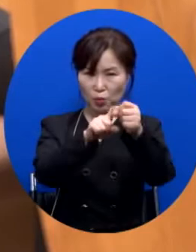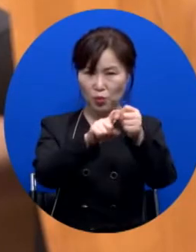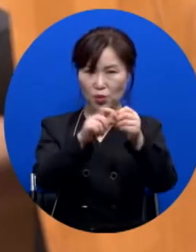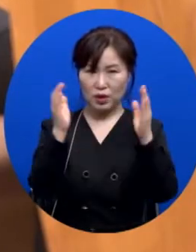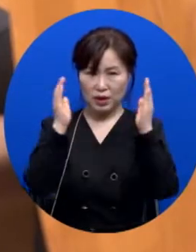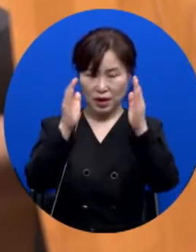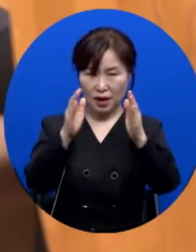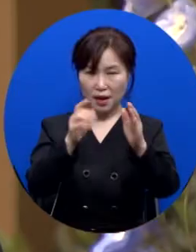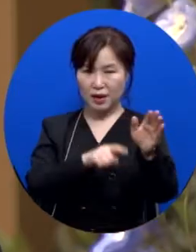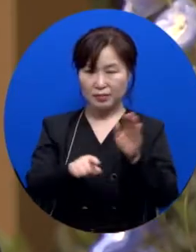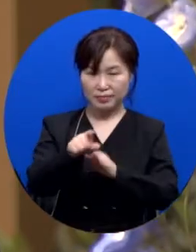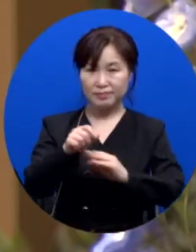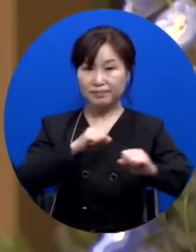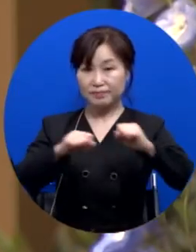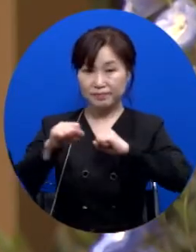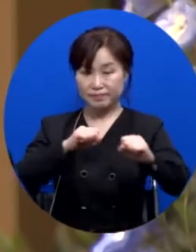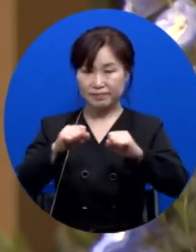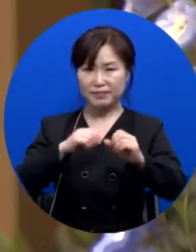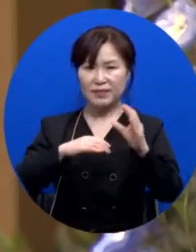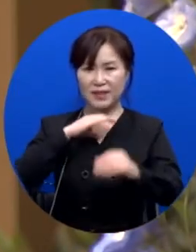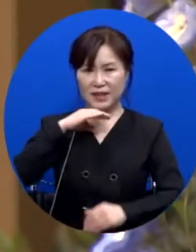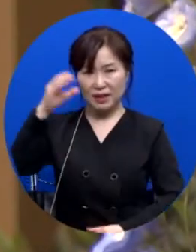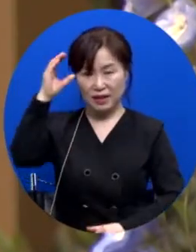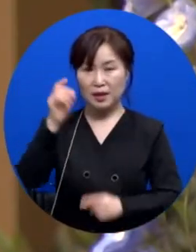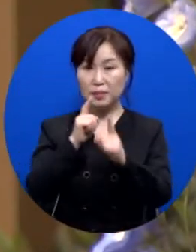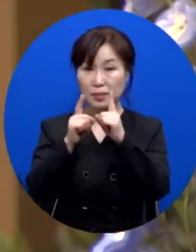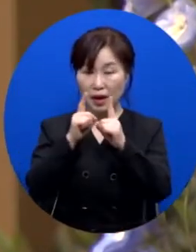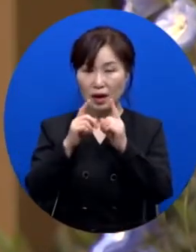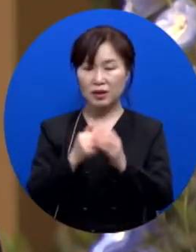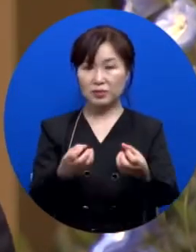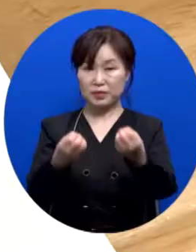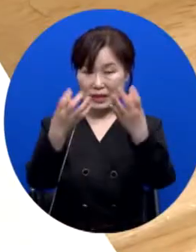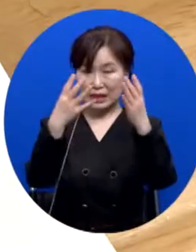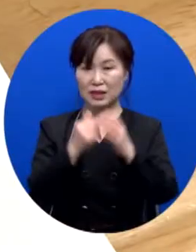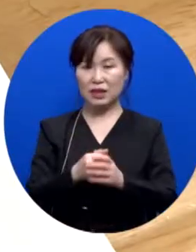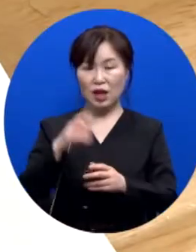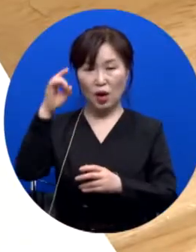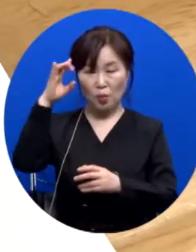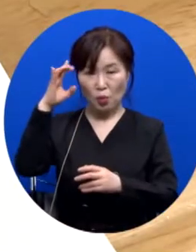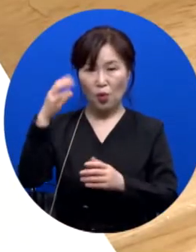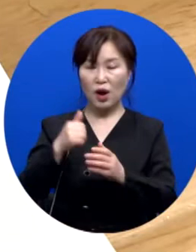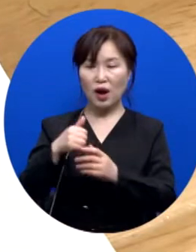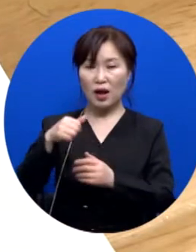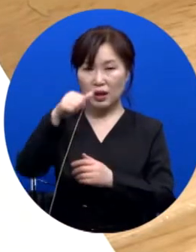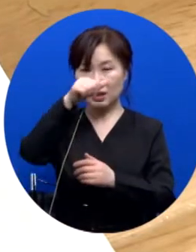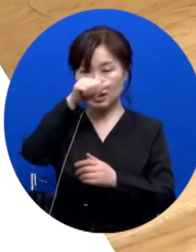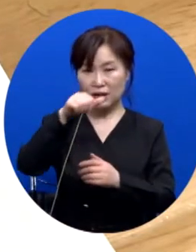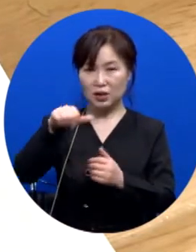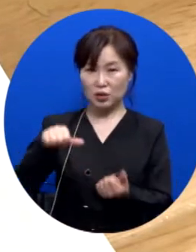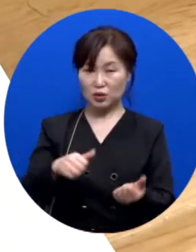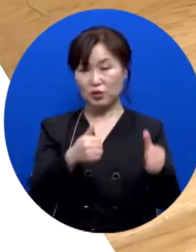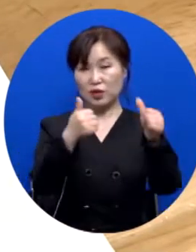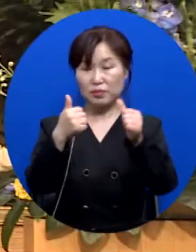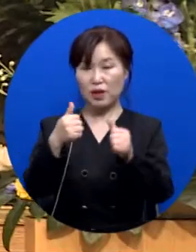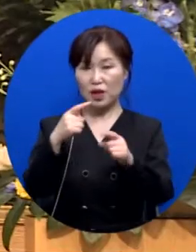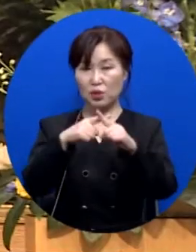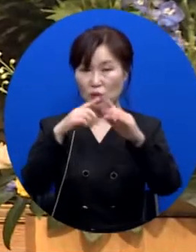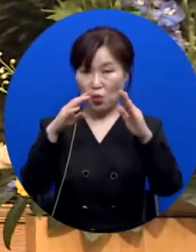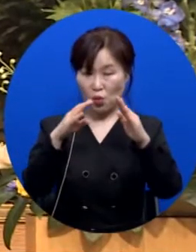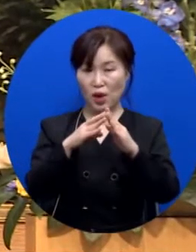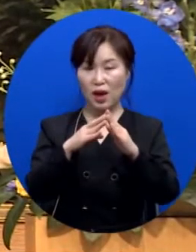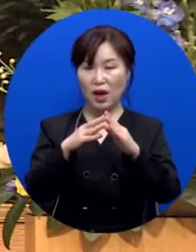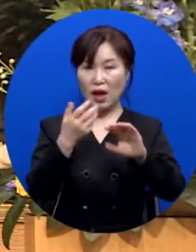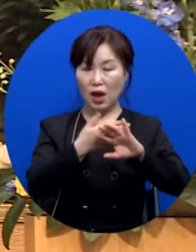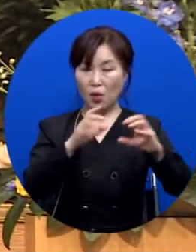것을 기대한다고 말했습니다 이어진 취임식에서 는 포항 중앙 침례교회 김중식 목사가 기독교 한국 침례회 뵈